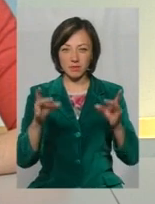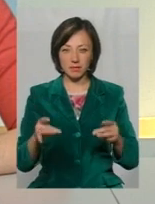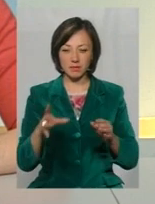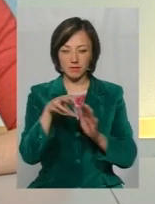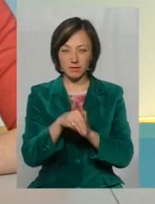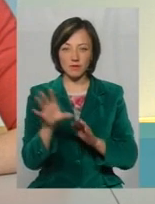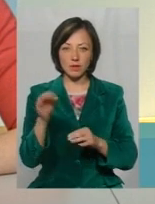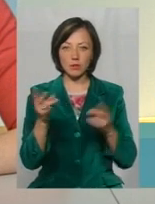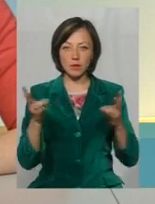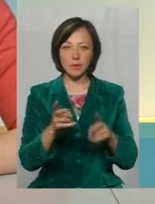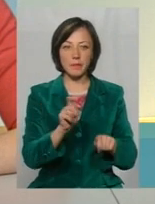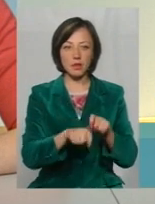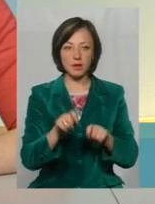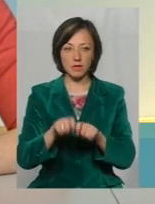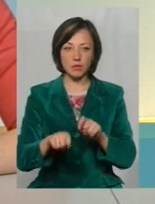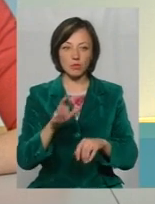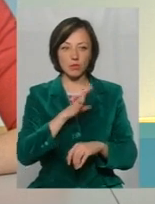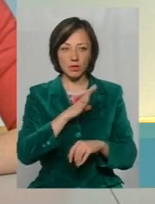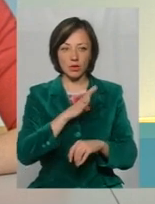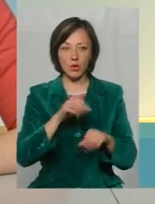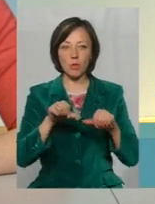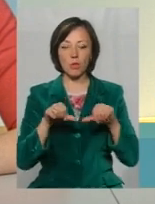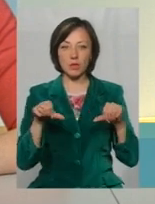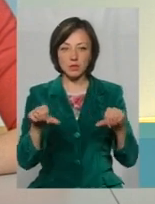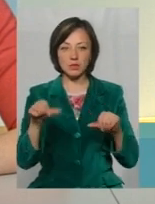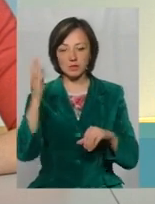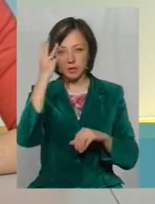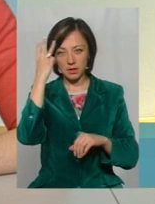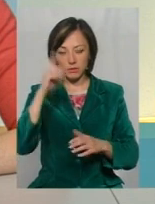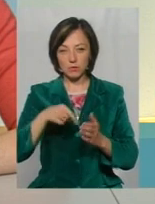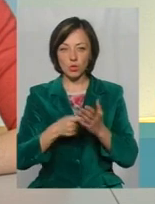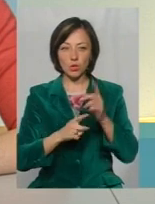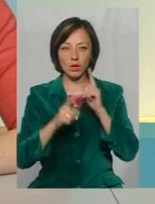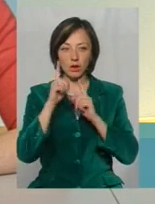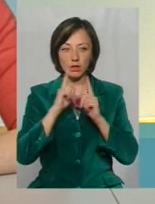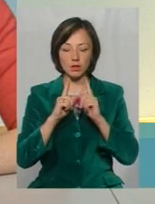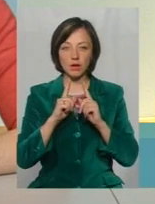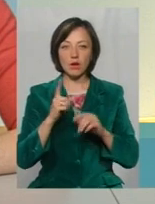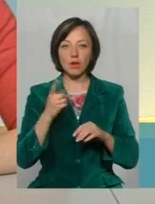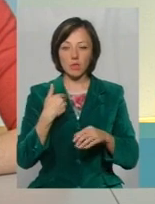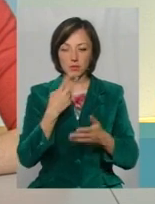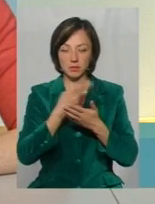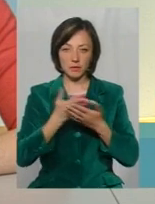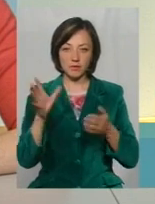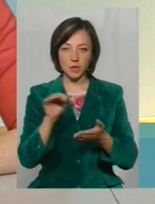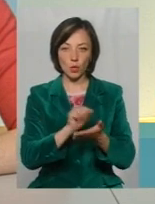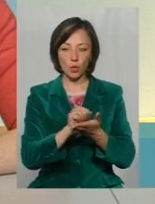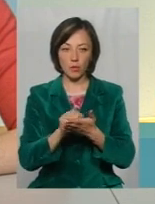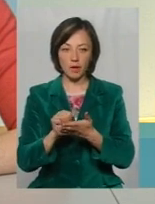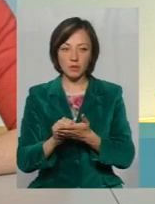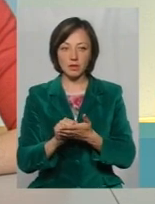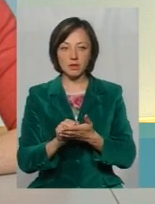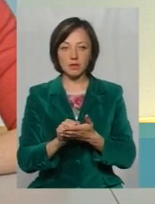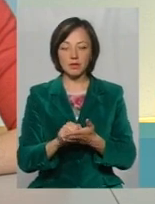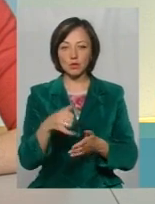були перевірки комісії з Хмельницької міської ради, куди ми предоставили всі документи,